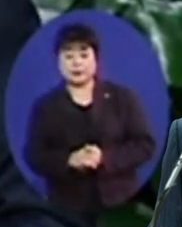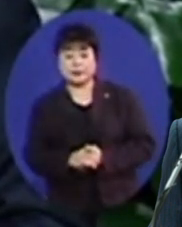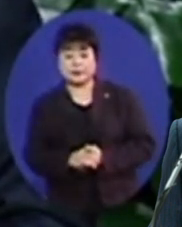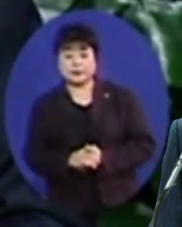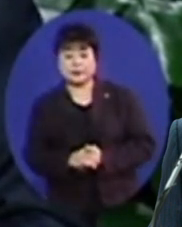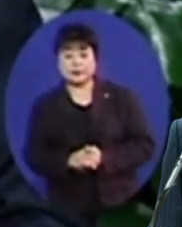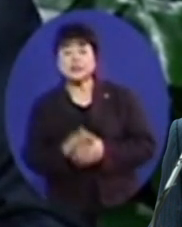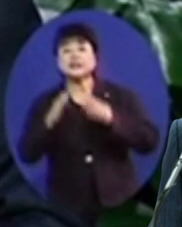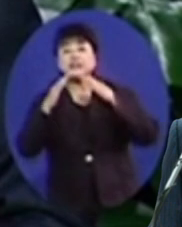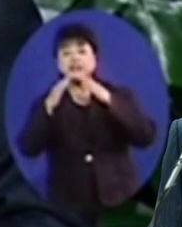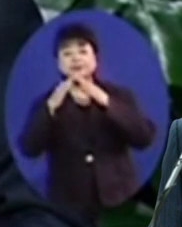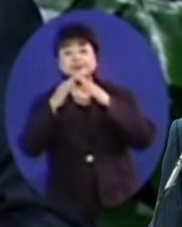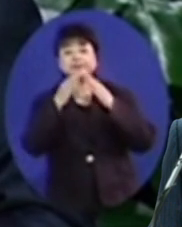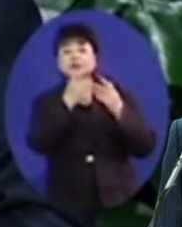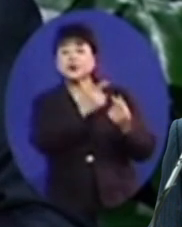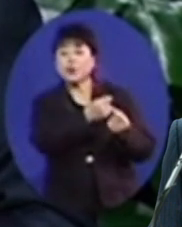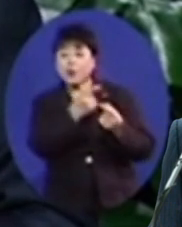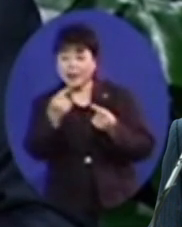집입니다.